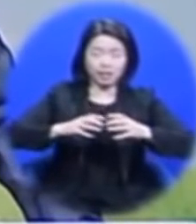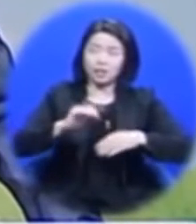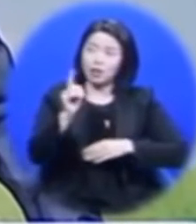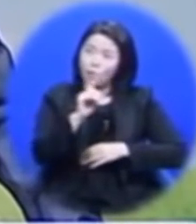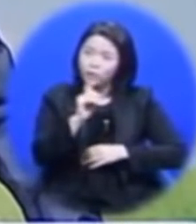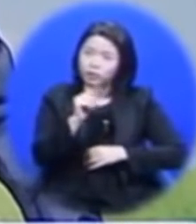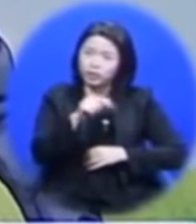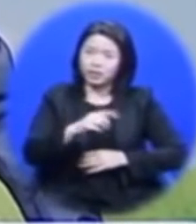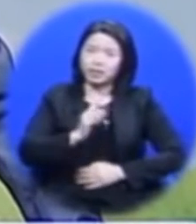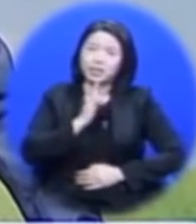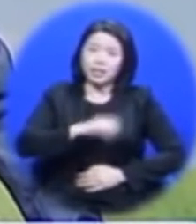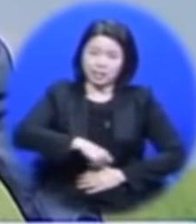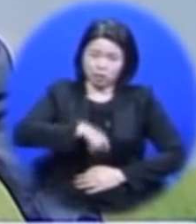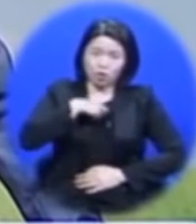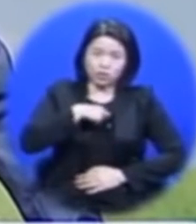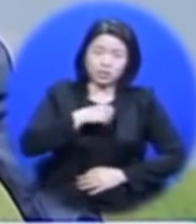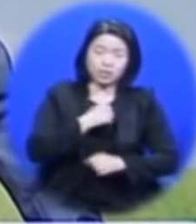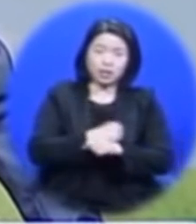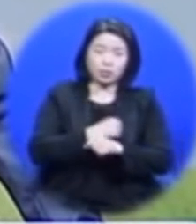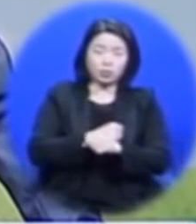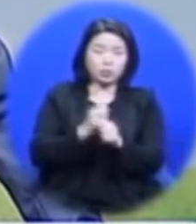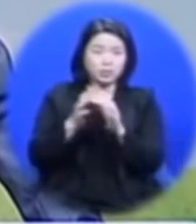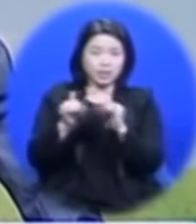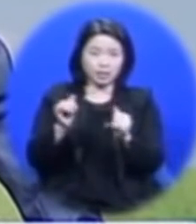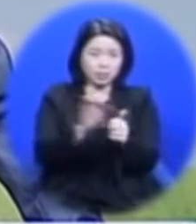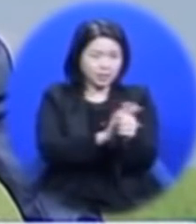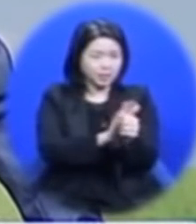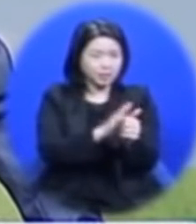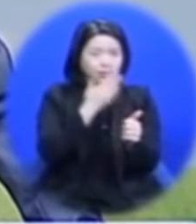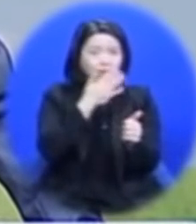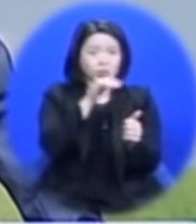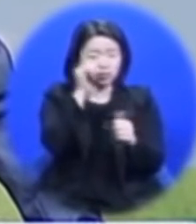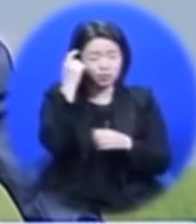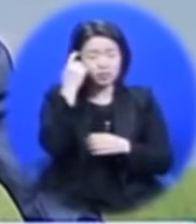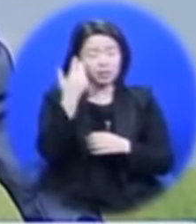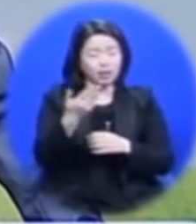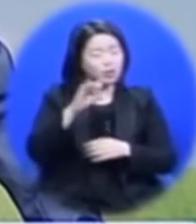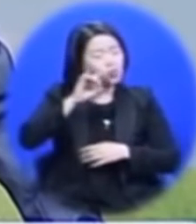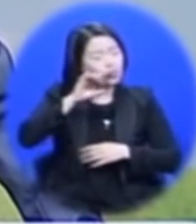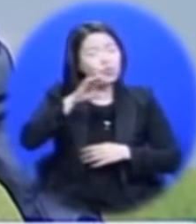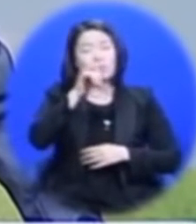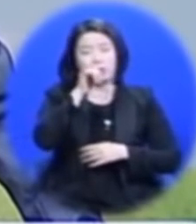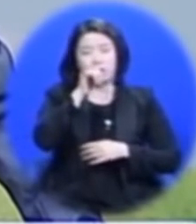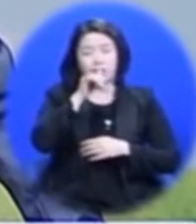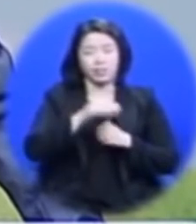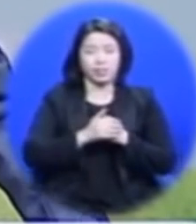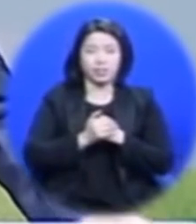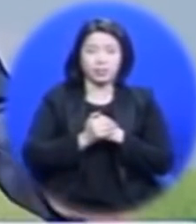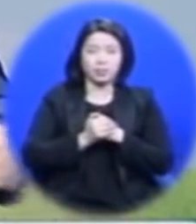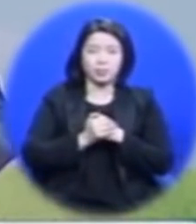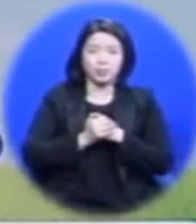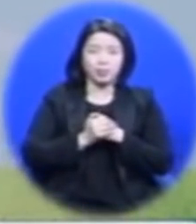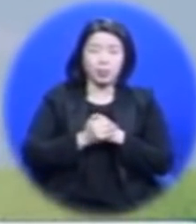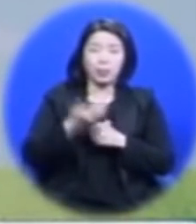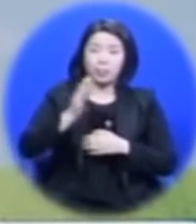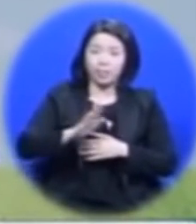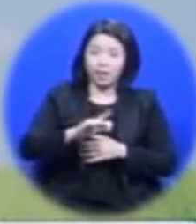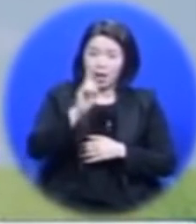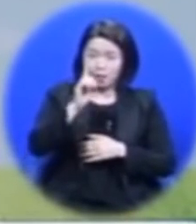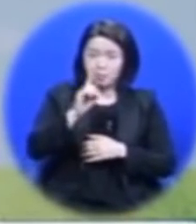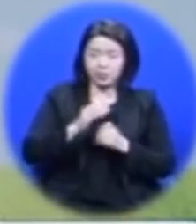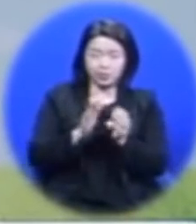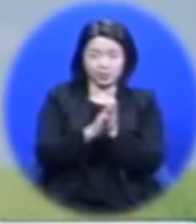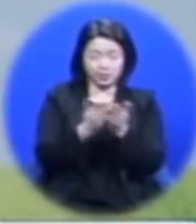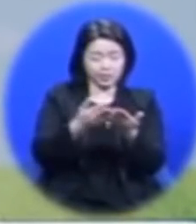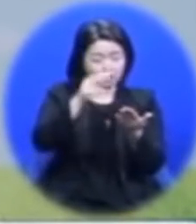어떻게 이렇게 정직하고 그리고 사람들이 친절할까 궁금했대요. 근데 한 번은